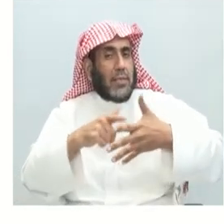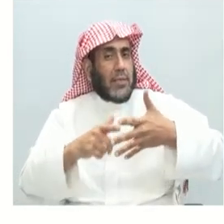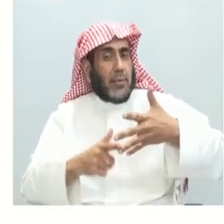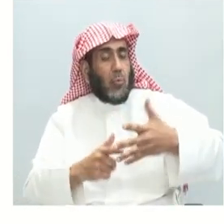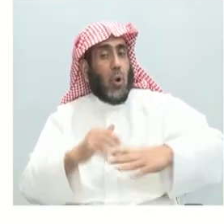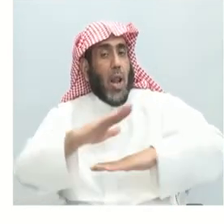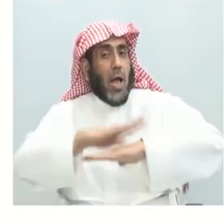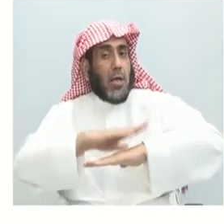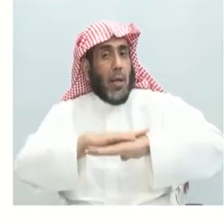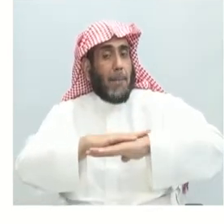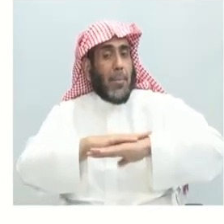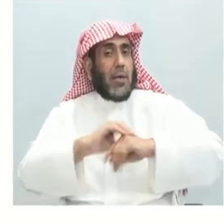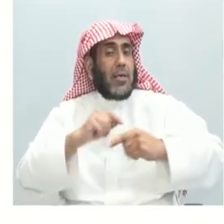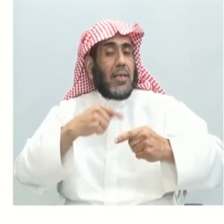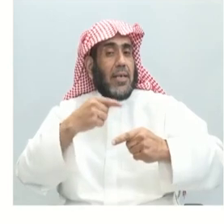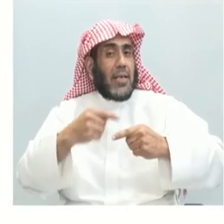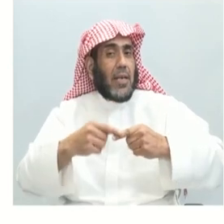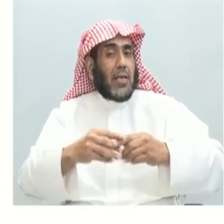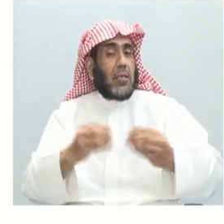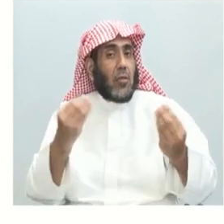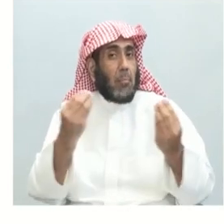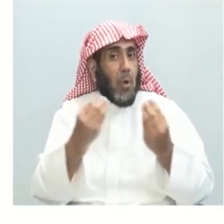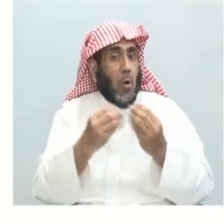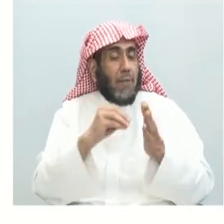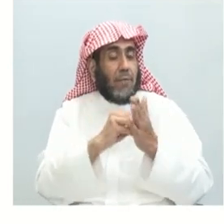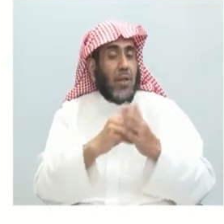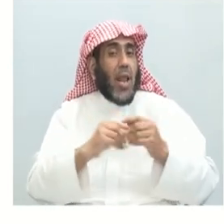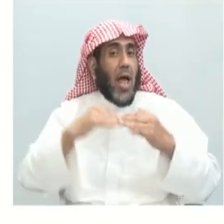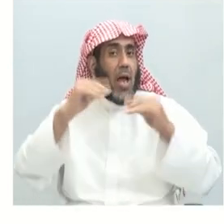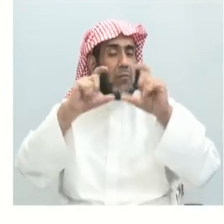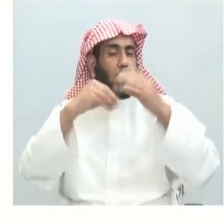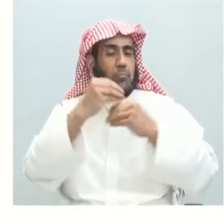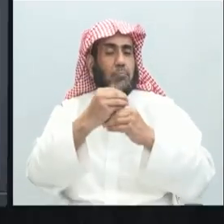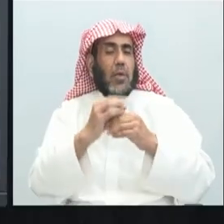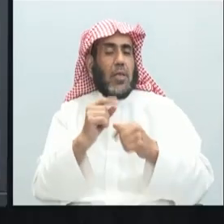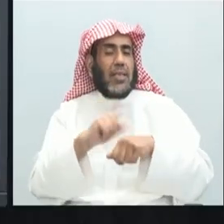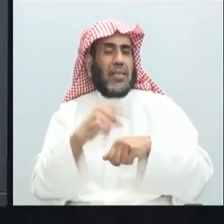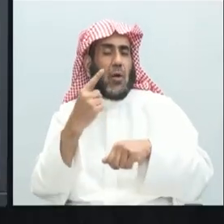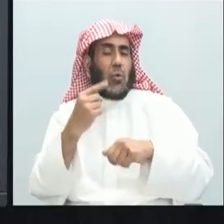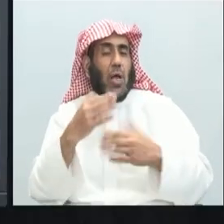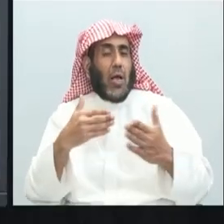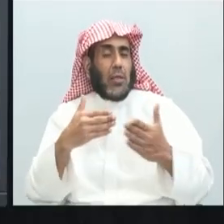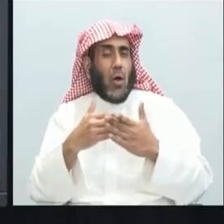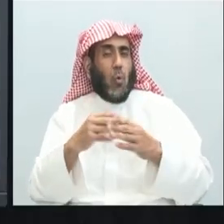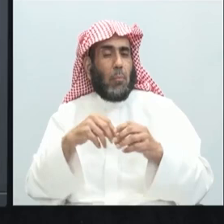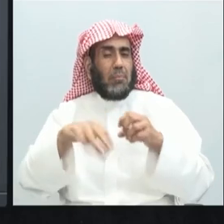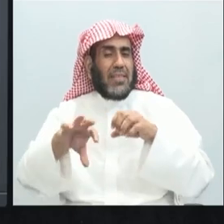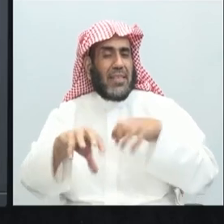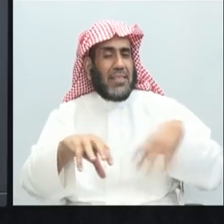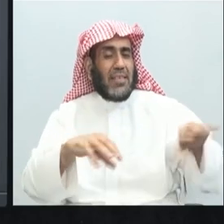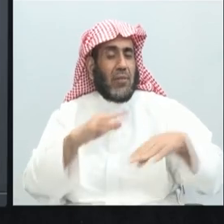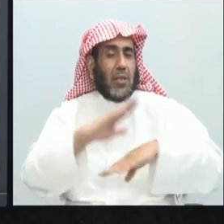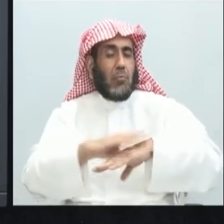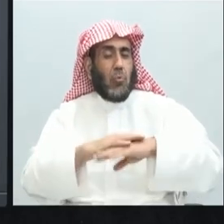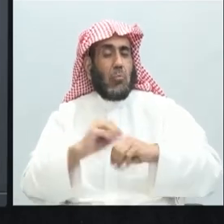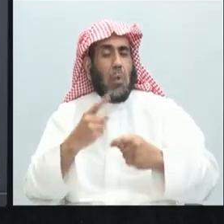ادب من هذه الاداب الى ما يتضمنه في الاعلى اذا لدي دقيقه واحده حتى اقوم بتصنيف الاداب